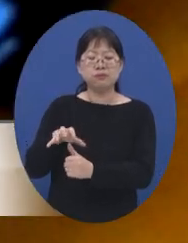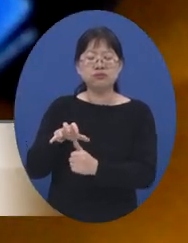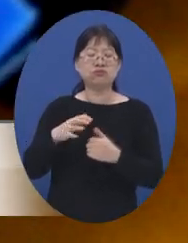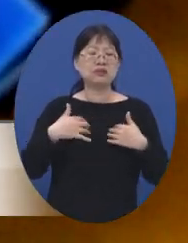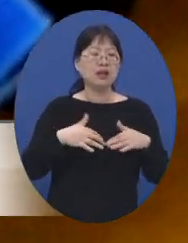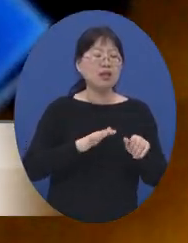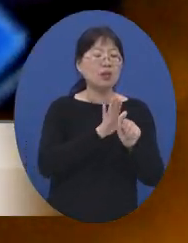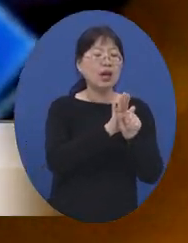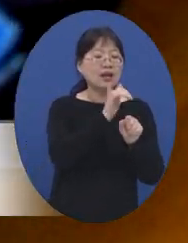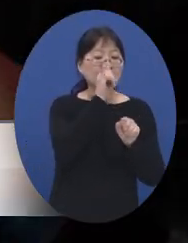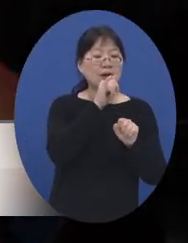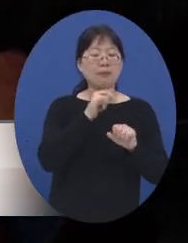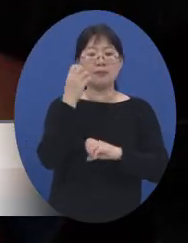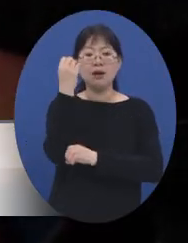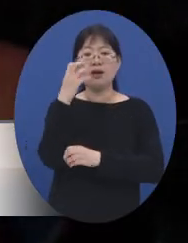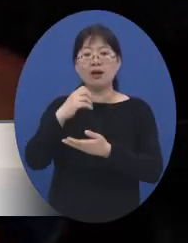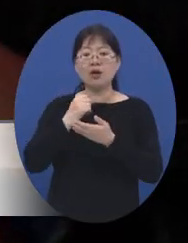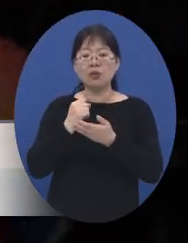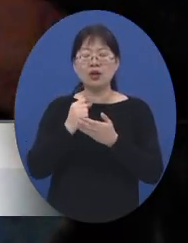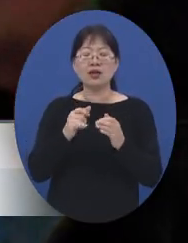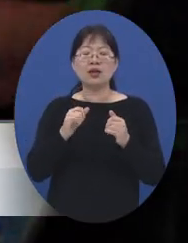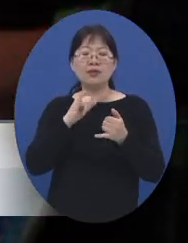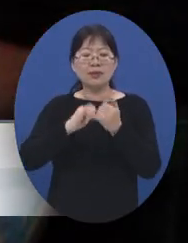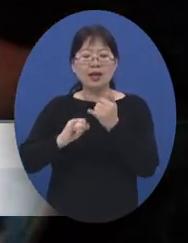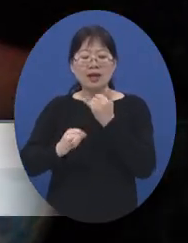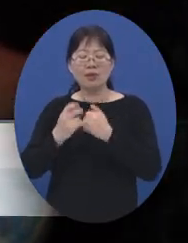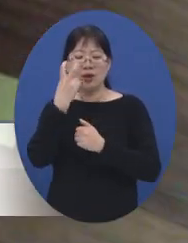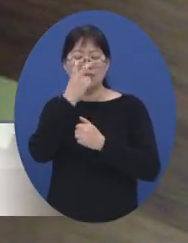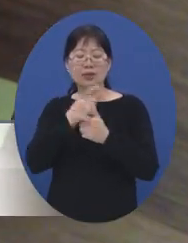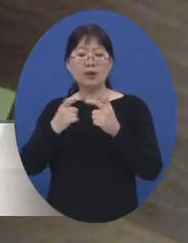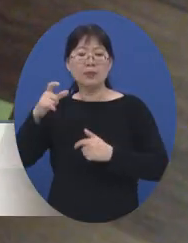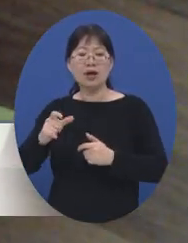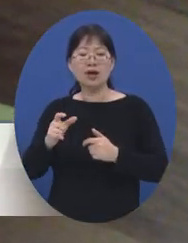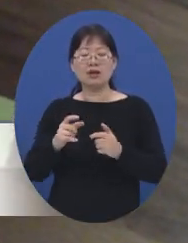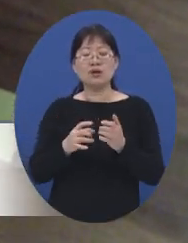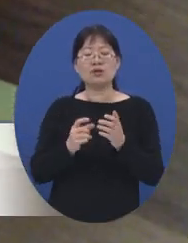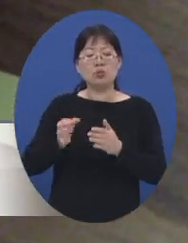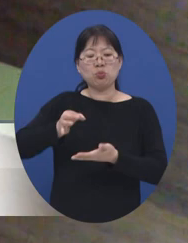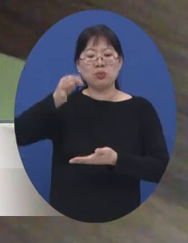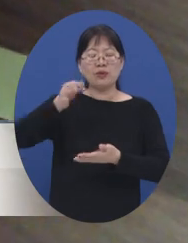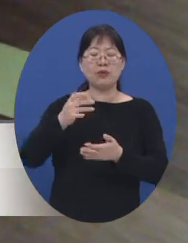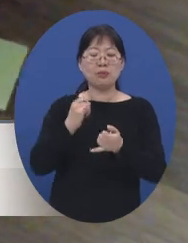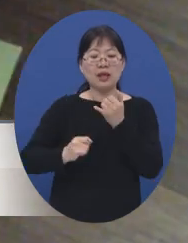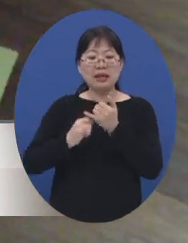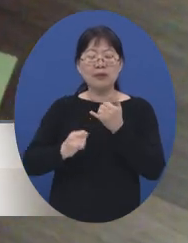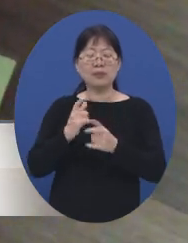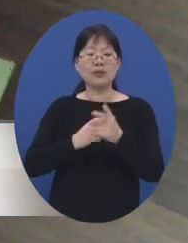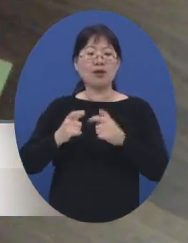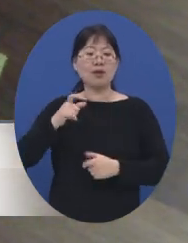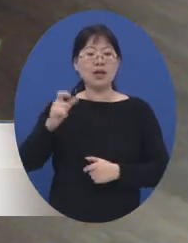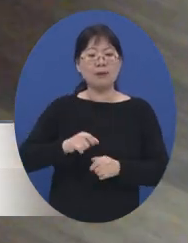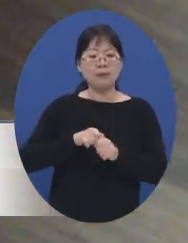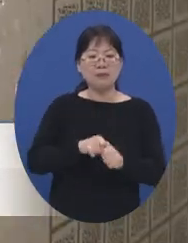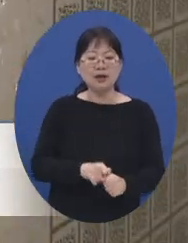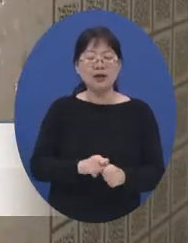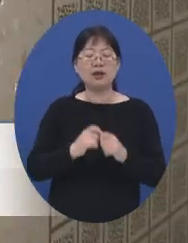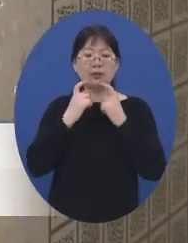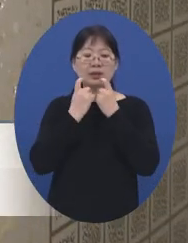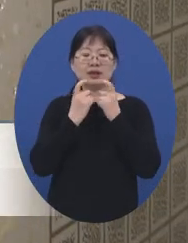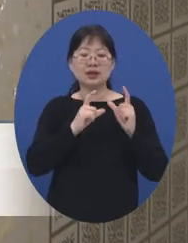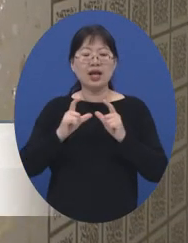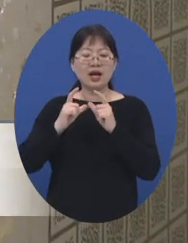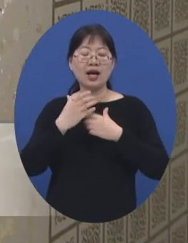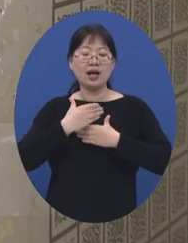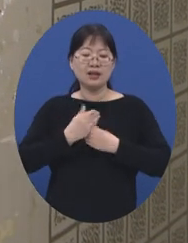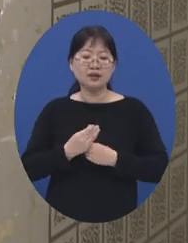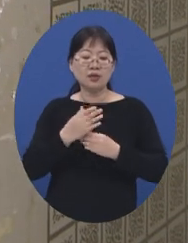비약을 바탕으로 체납관리단 운영을 확대하고 고액 상습 체납 징수 강화, 민생경제범죄수사 실시 등을 통해